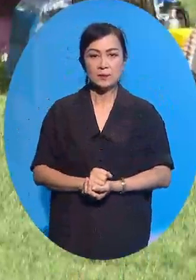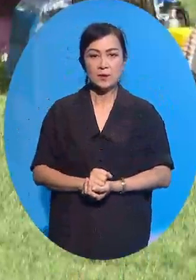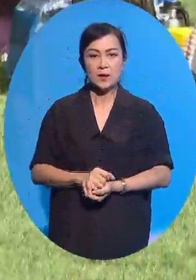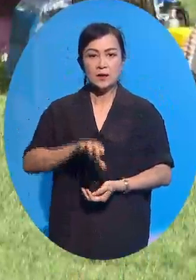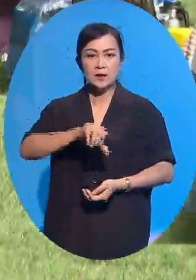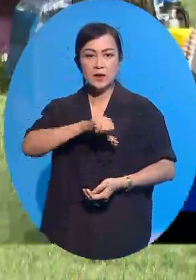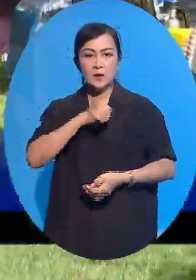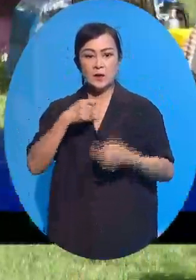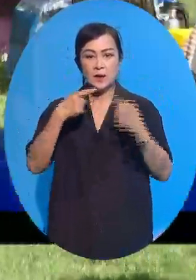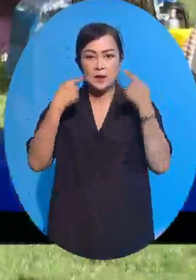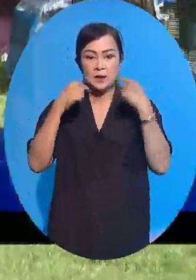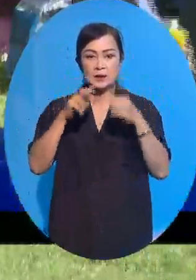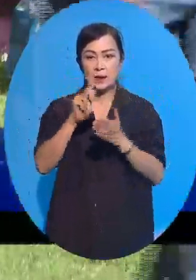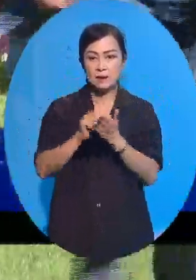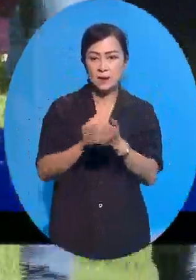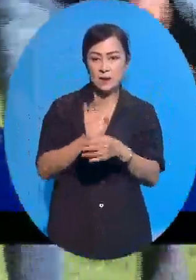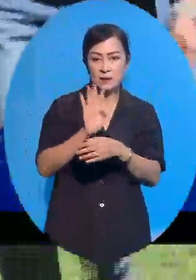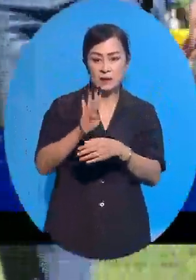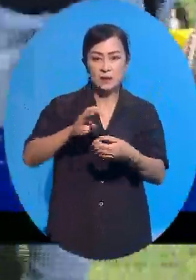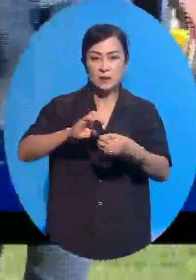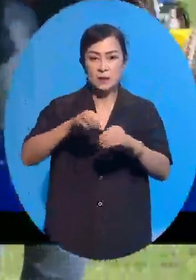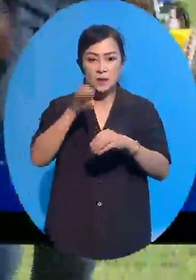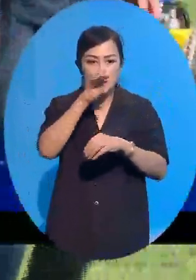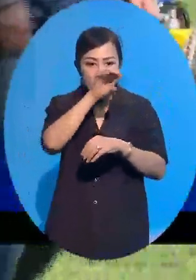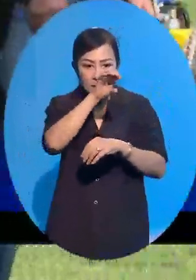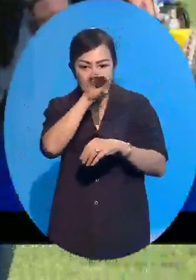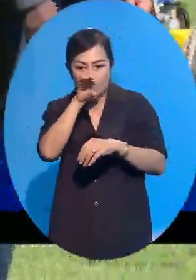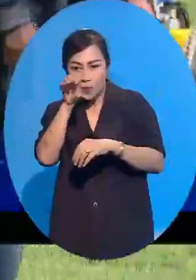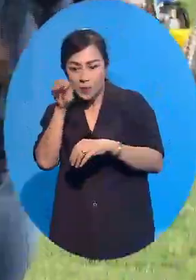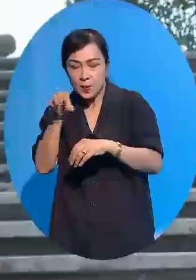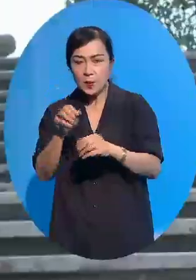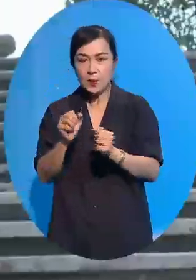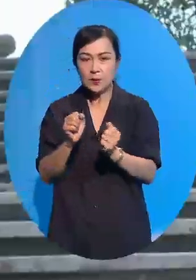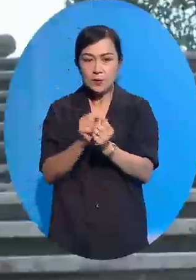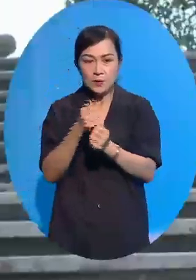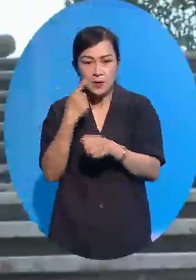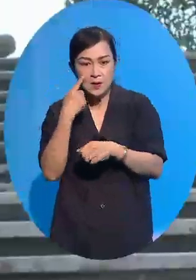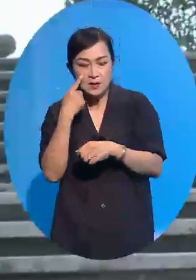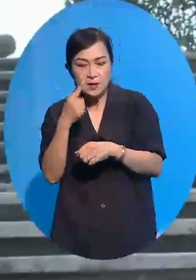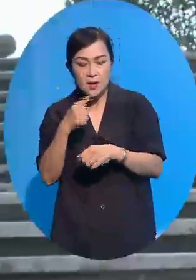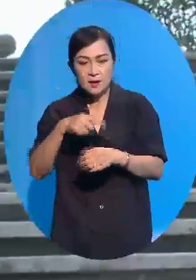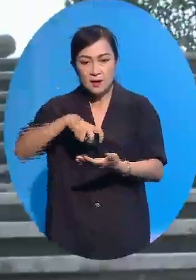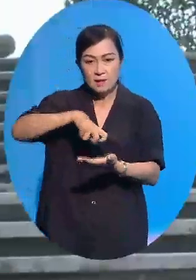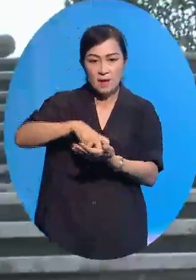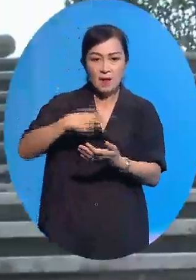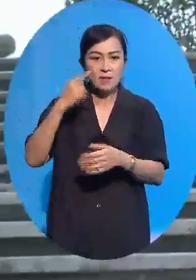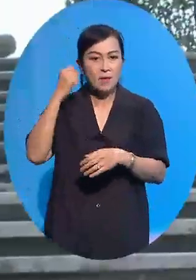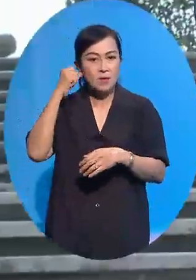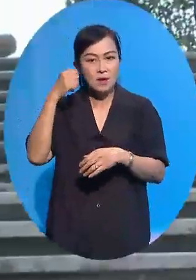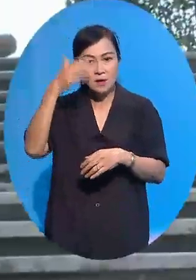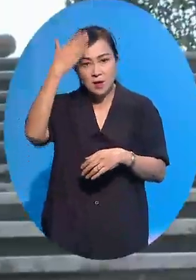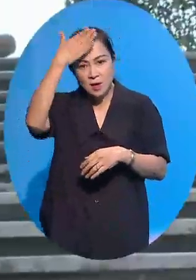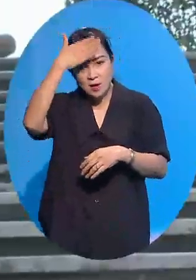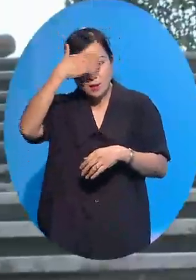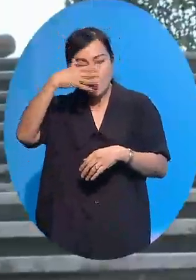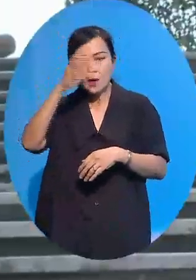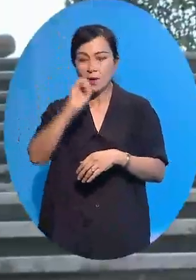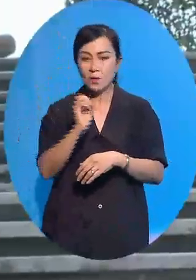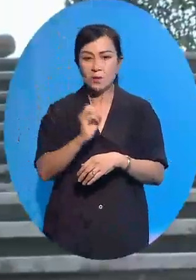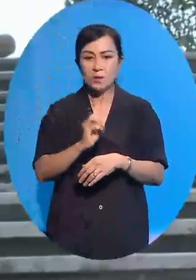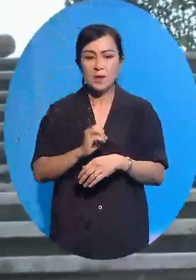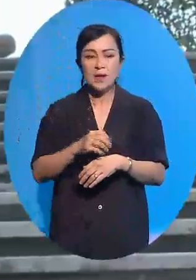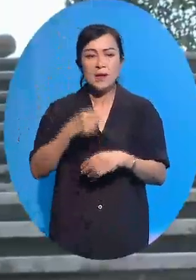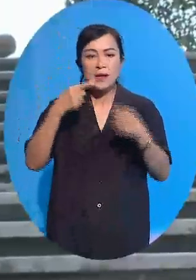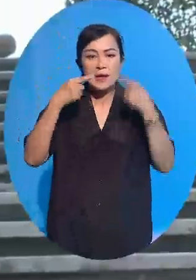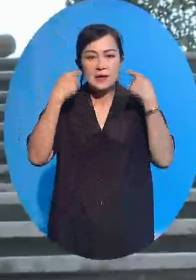Chính quyền Iran ngày 8 tháng 4 đã bắt đầu lắp đặt camera ở những nơi công cộng để xác định và xử phạt những phụ nữ không đội khăn trùm đầu. Giới chức